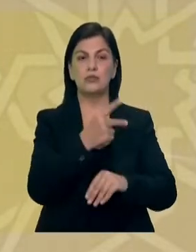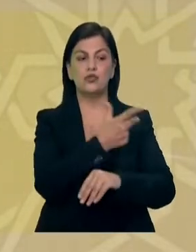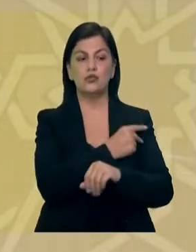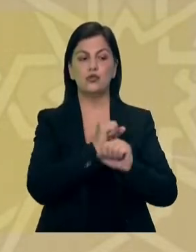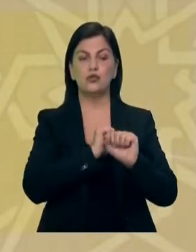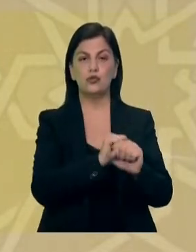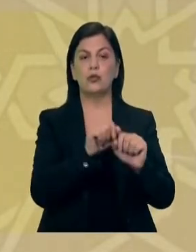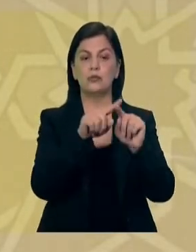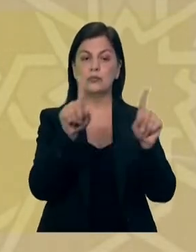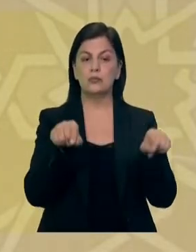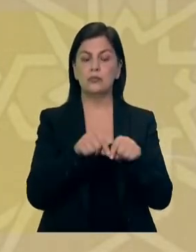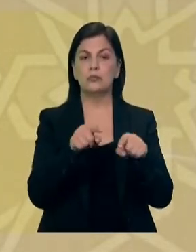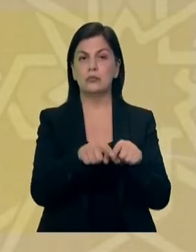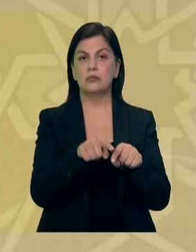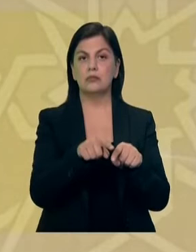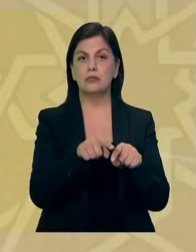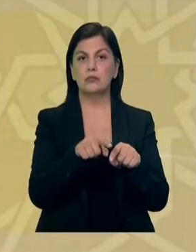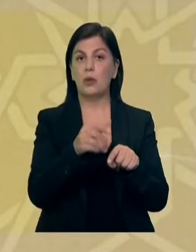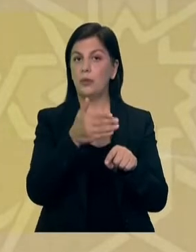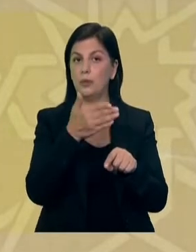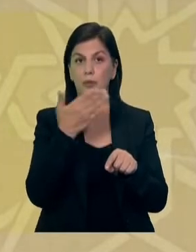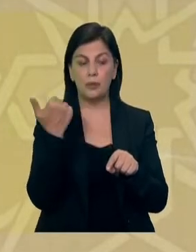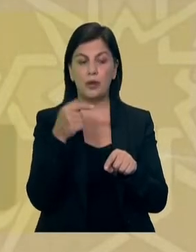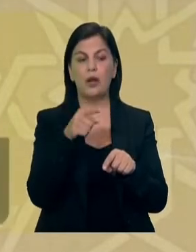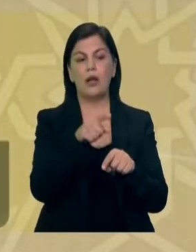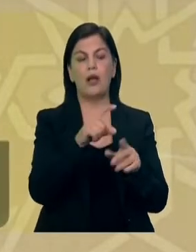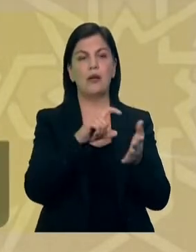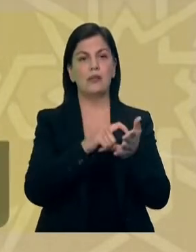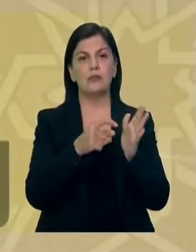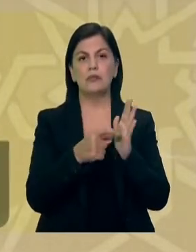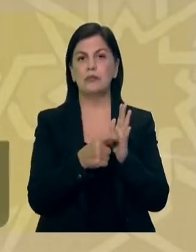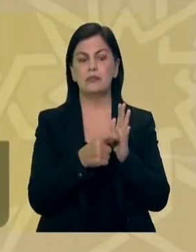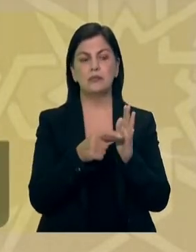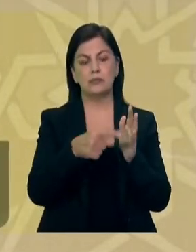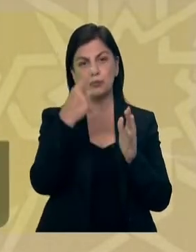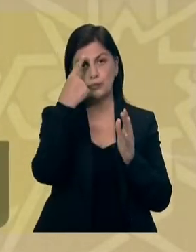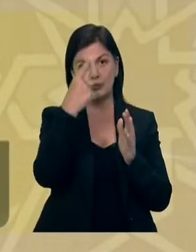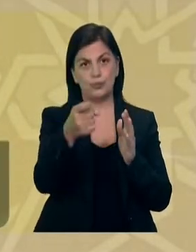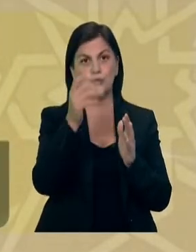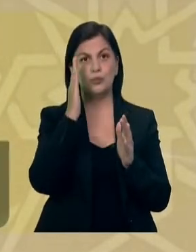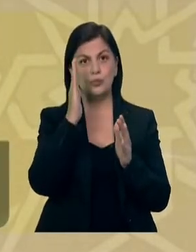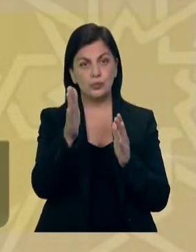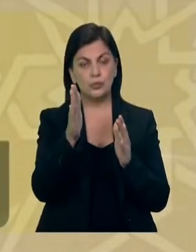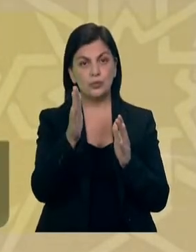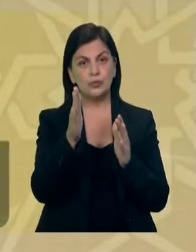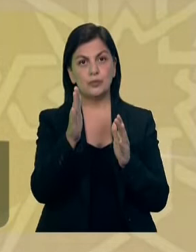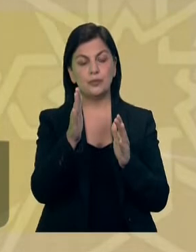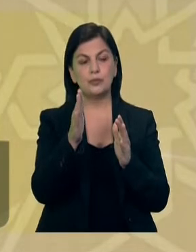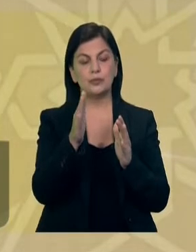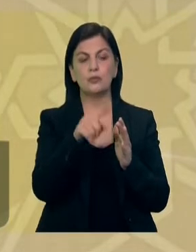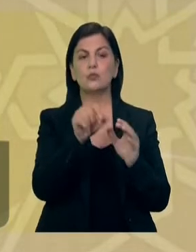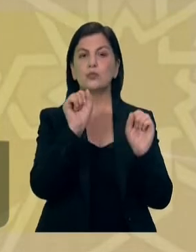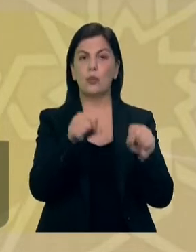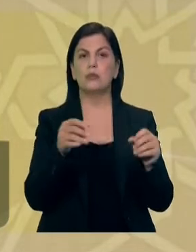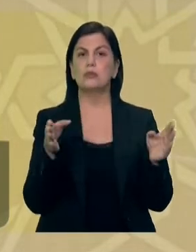immunitet sertifikatına yoxdursa, həmin obyektlərə xəbərdarlıqlar ediləcək və hətta onlar